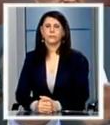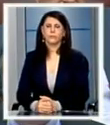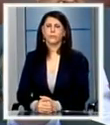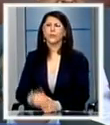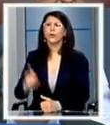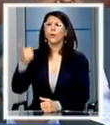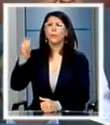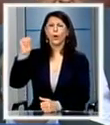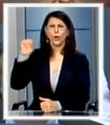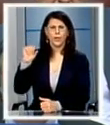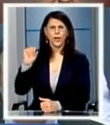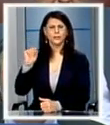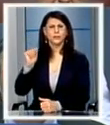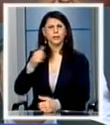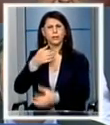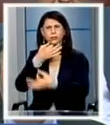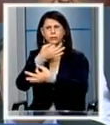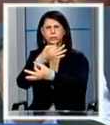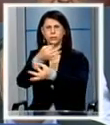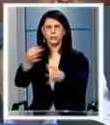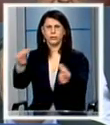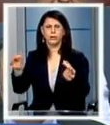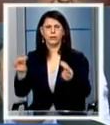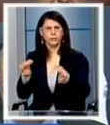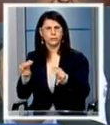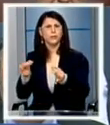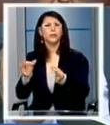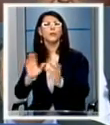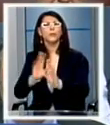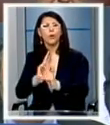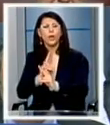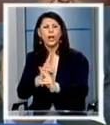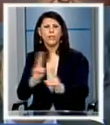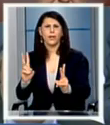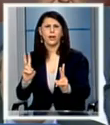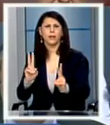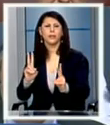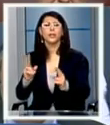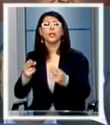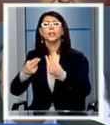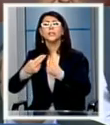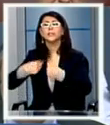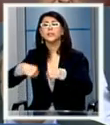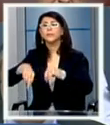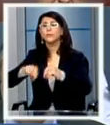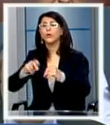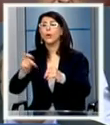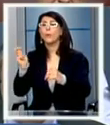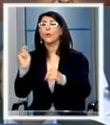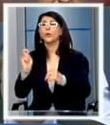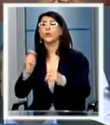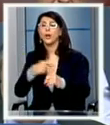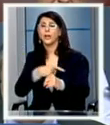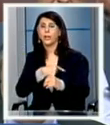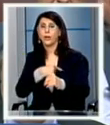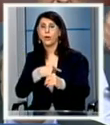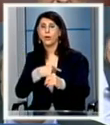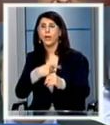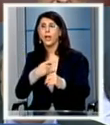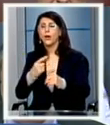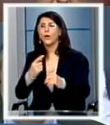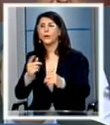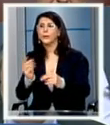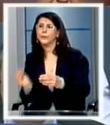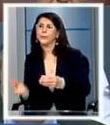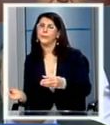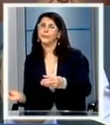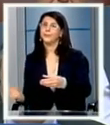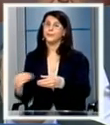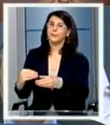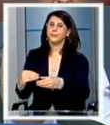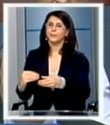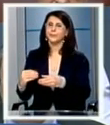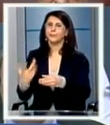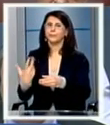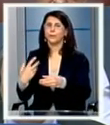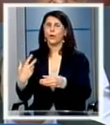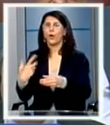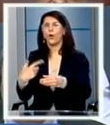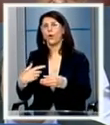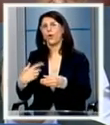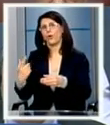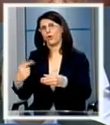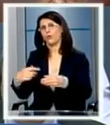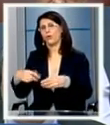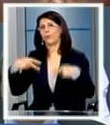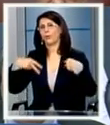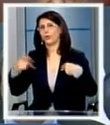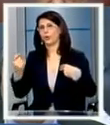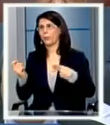Προχθές έκανα σαφή τη θέση μου στο Συμβούλιο των Πολιτικών Αρχηγών, όπου λάθρα μπήκε μέσα ο κύριος Βενιζέλος και τον πέταξε έξω ο κύριος Παπαδήμος.